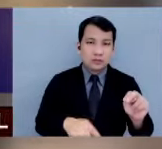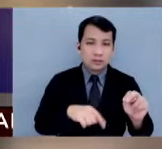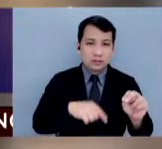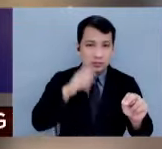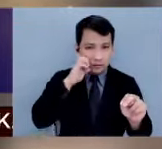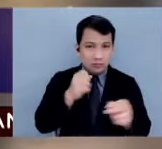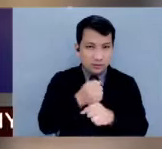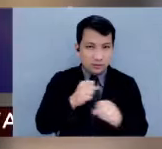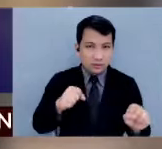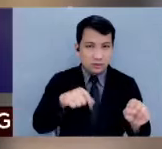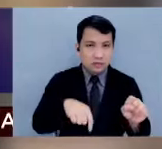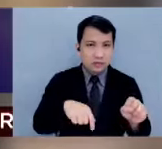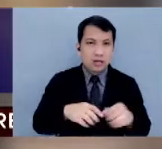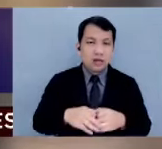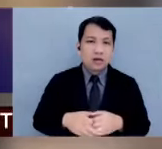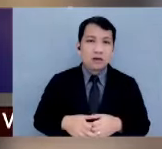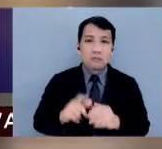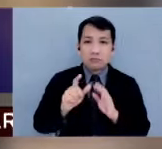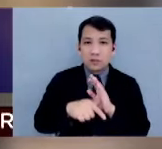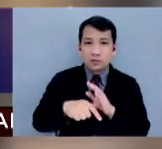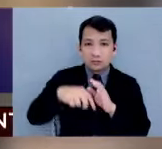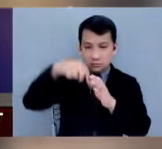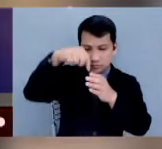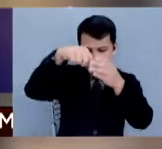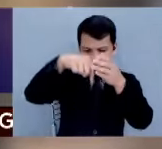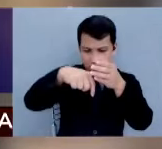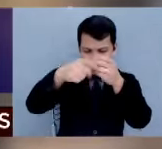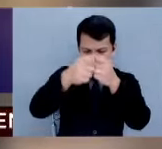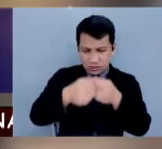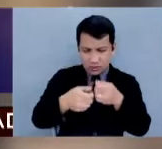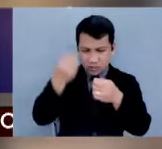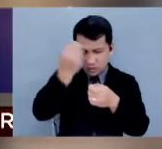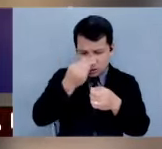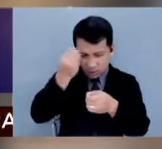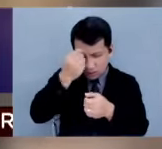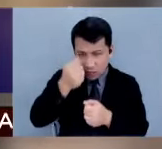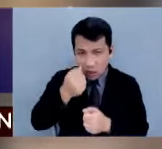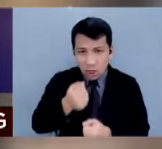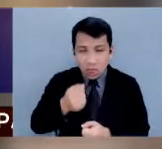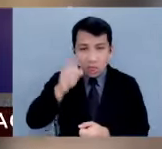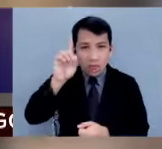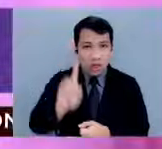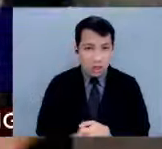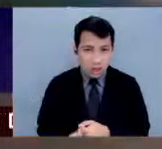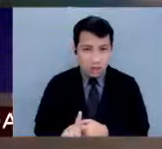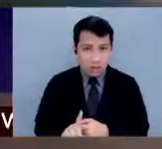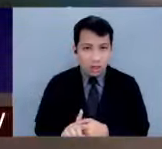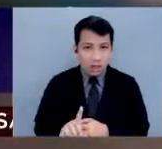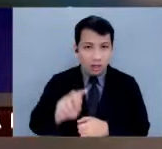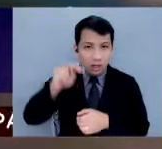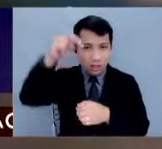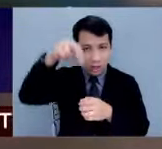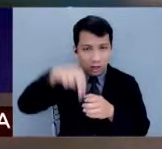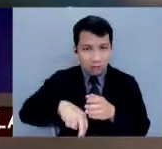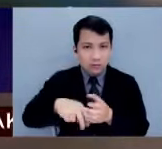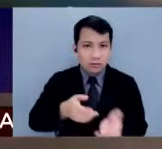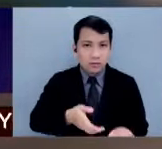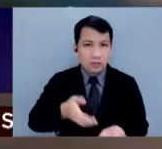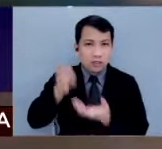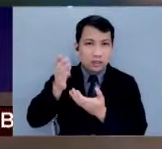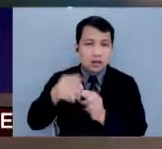Banwa. Pero habang pababa ng balon, nahilo rin daw si Ramirez at tuluyang nahulog sa ilalim ng balon. Nagtulong-tulong ang mga residente